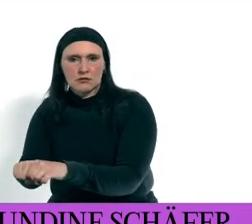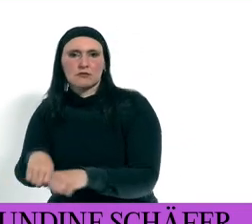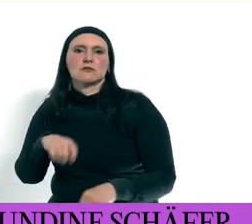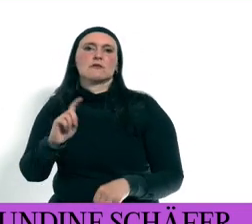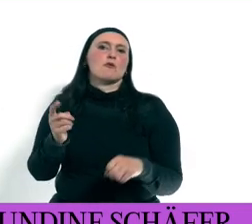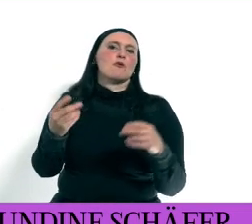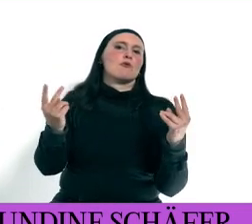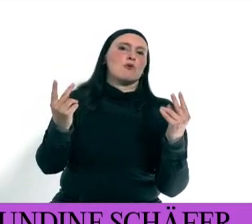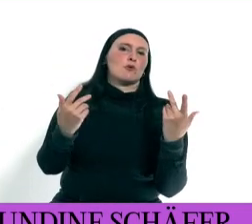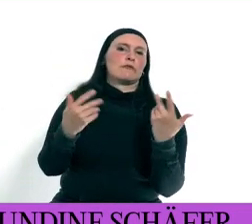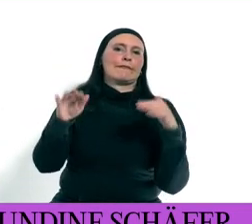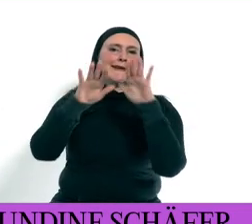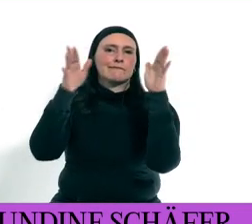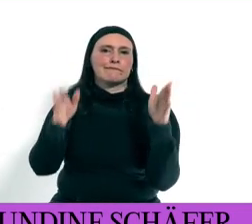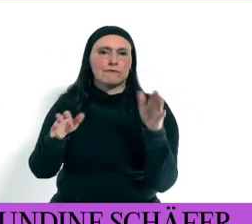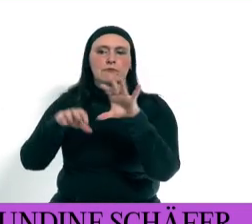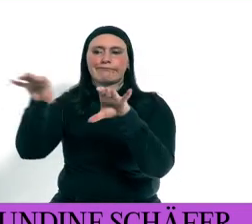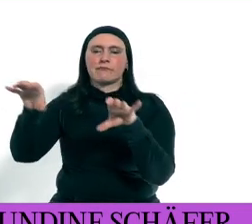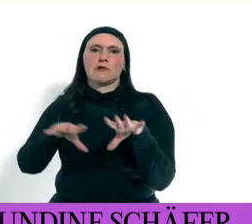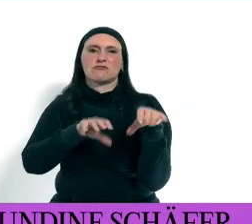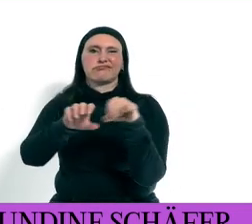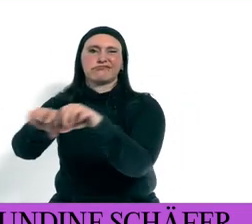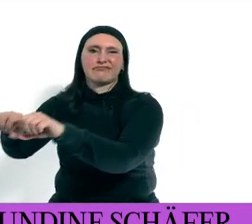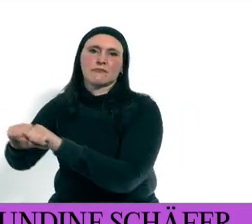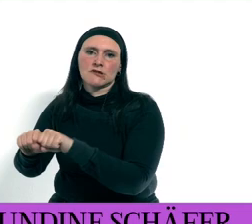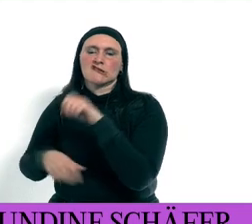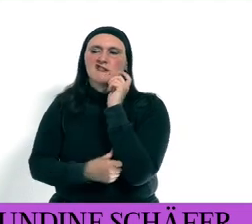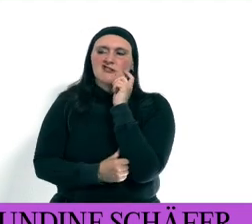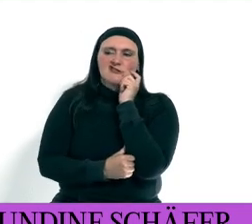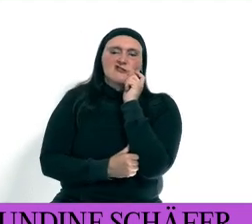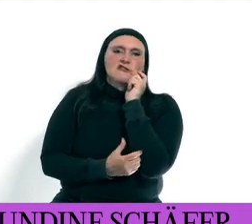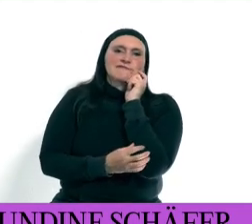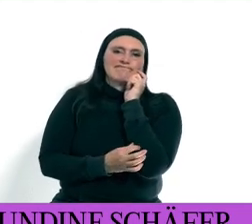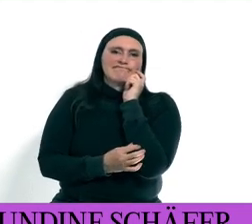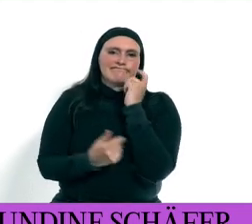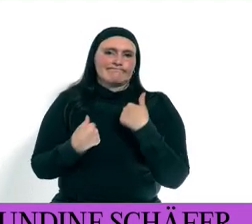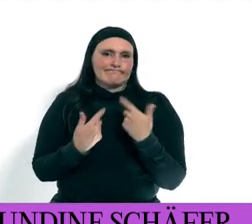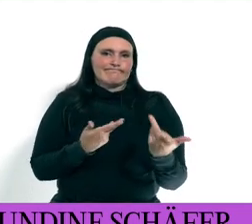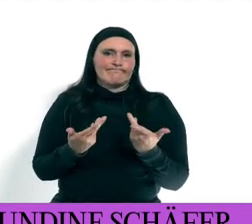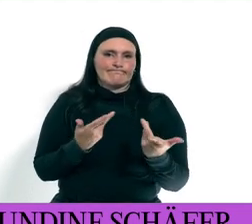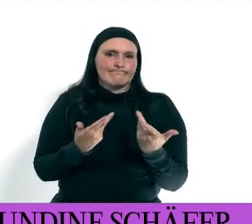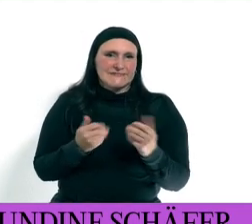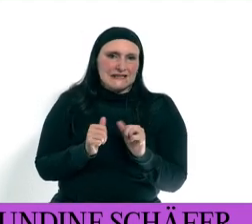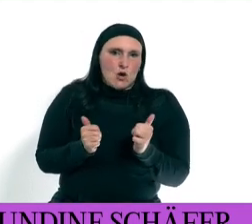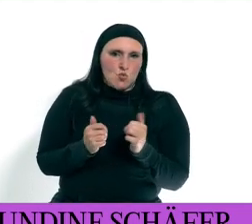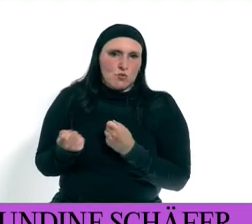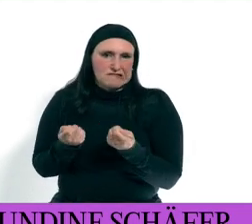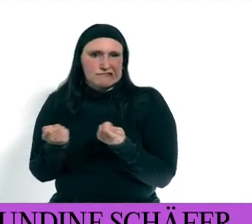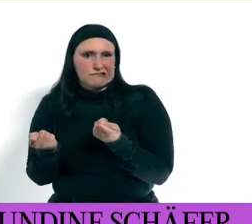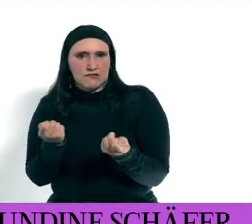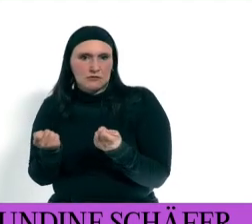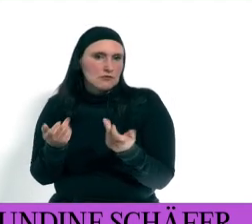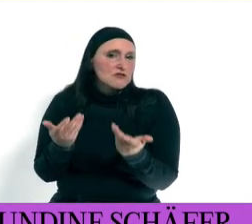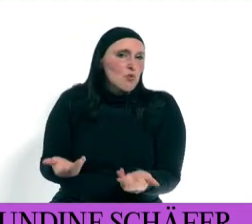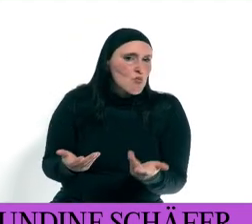zu kommerziellen Räumen oder wurden kommerzialisiert. Das ist natürlich nicht zu überraschen, das ist ganz normal. Die Frage für uns war aber, wie gehen wir jetzt